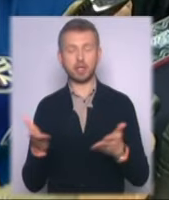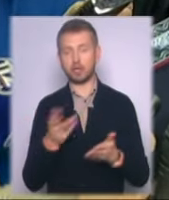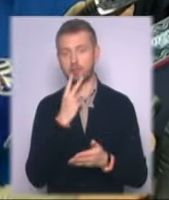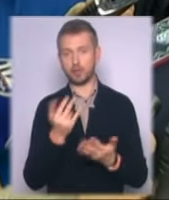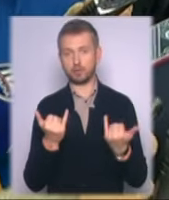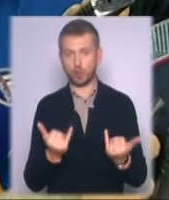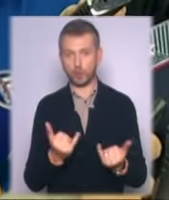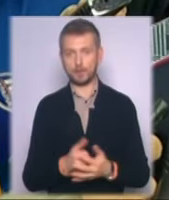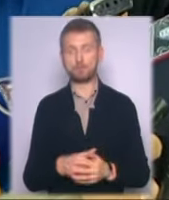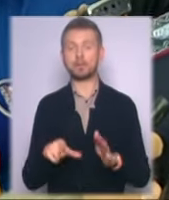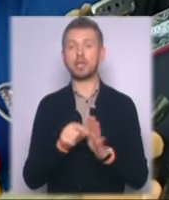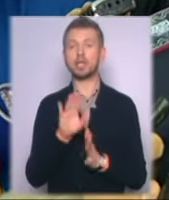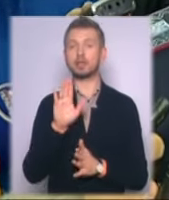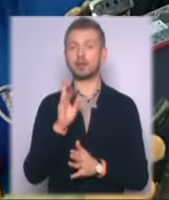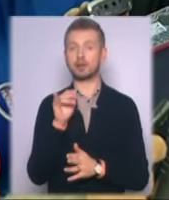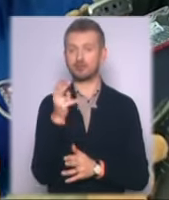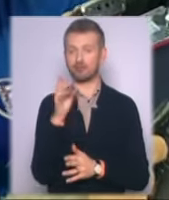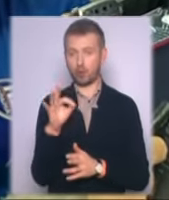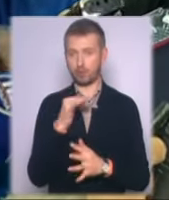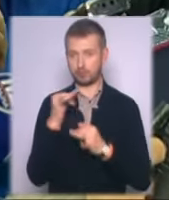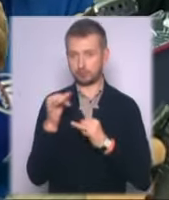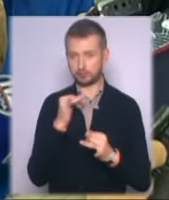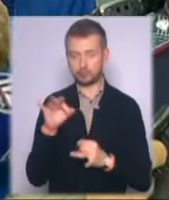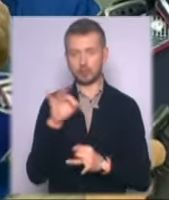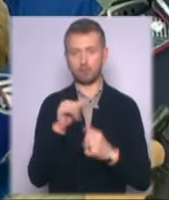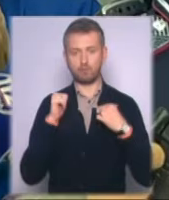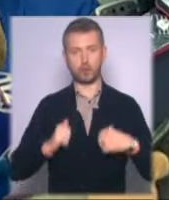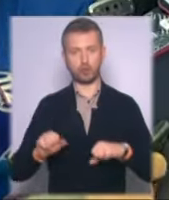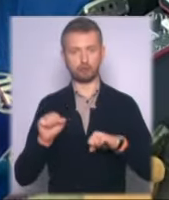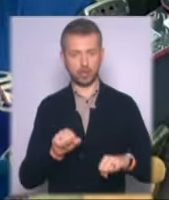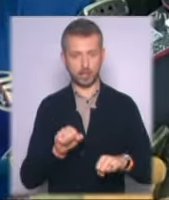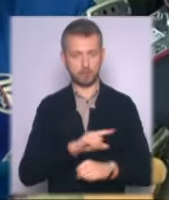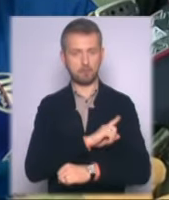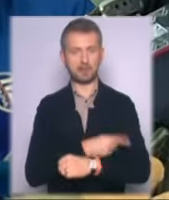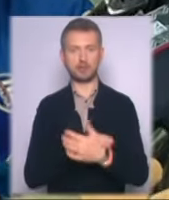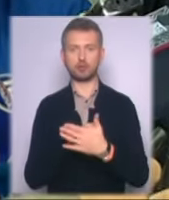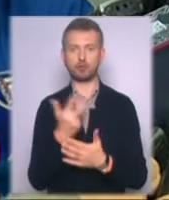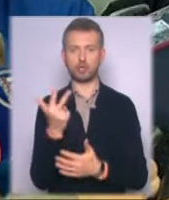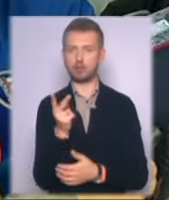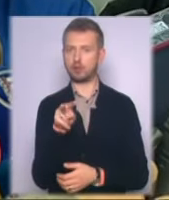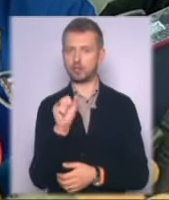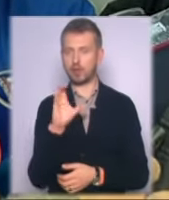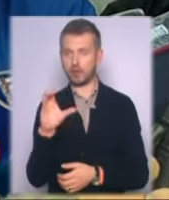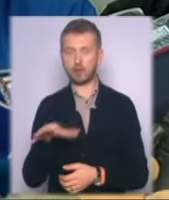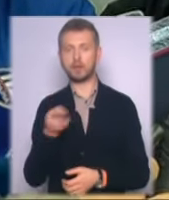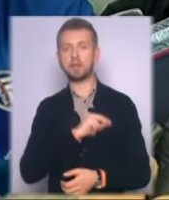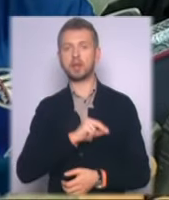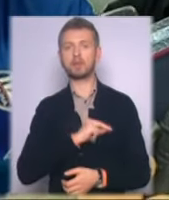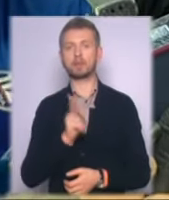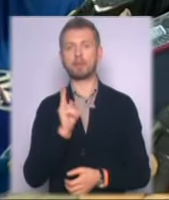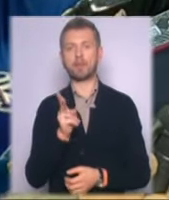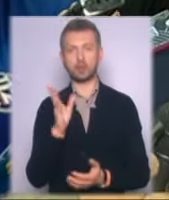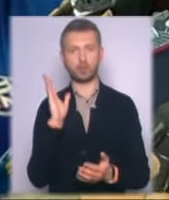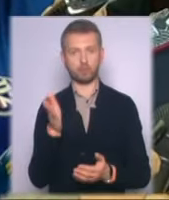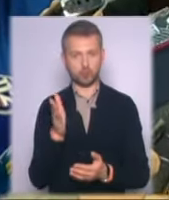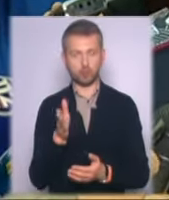сьогодні. З Віталієм Володимировичем говорили сьогодні з приводу бронежилетів, підсилених до 3 класу. Всі працівники, які безпосередньо будуть